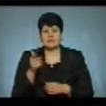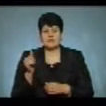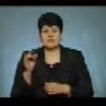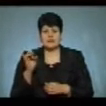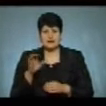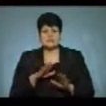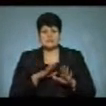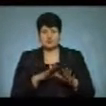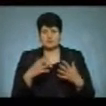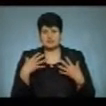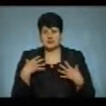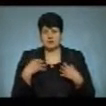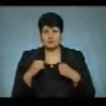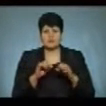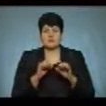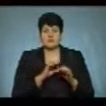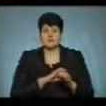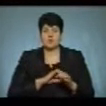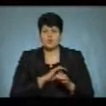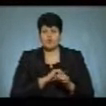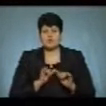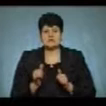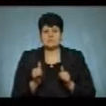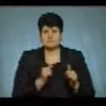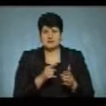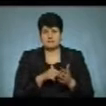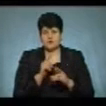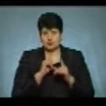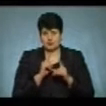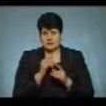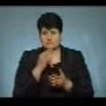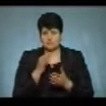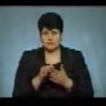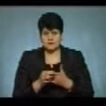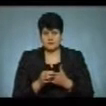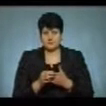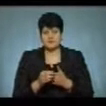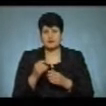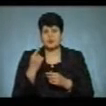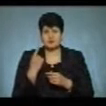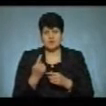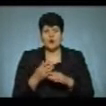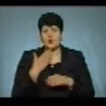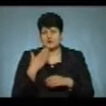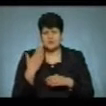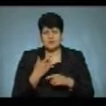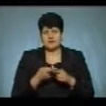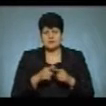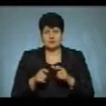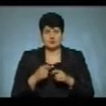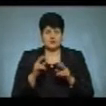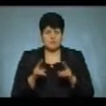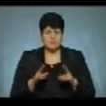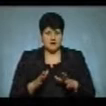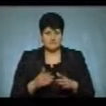начальника управління правового забезпечення Тернопільської міськради, відповідає. Останні не обґрунтували жодним чином наявність такого порушення права, відповідно, і